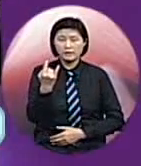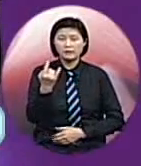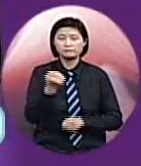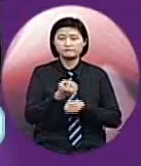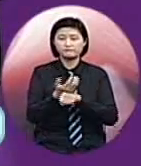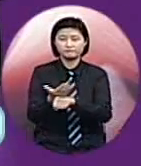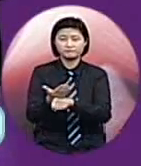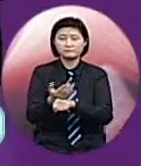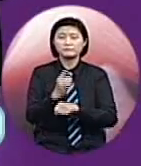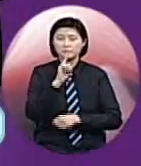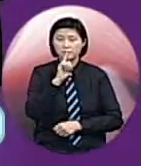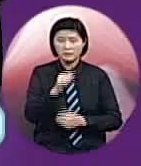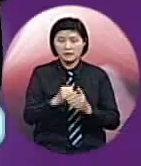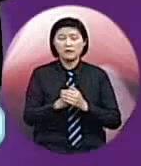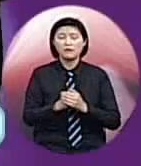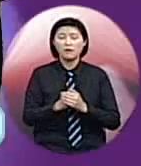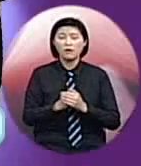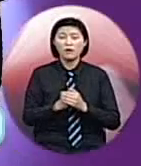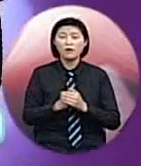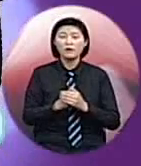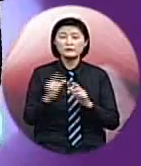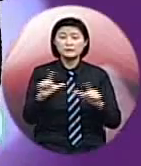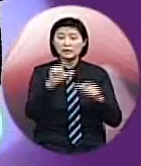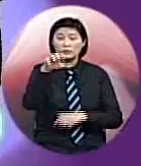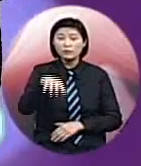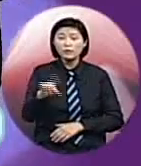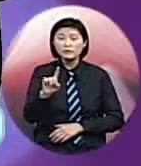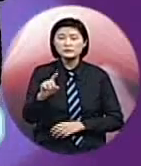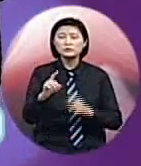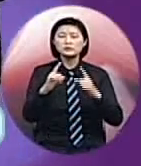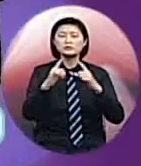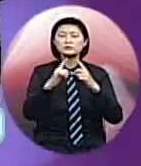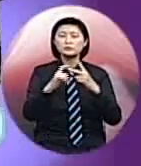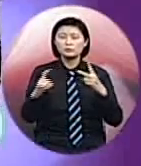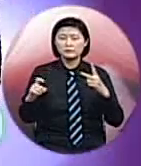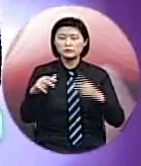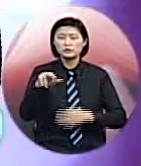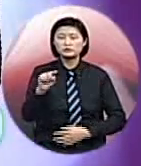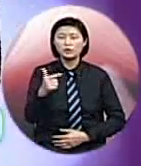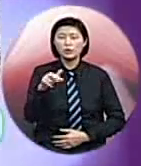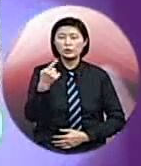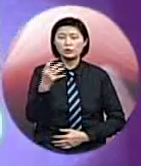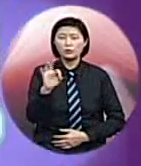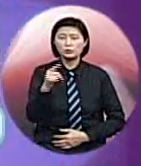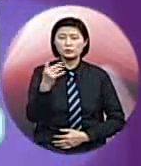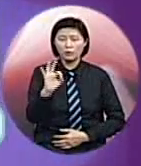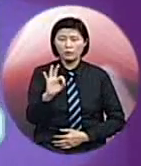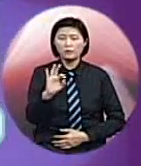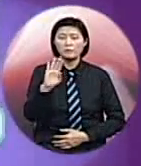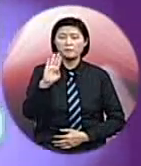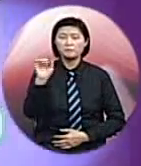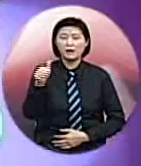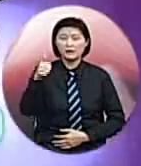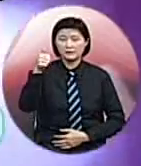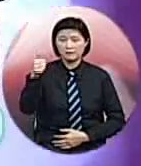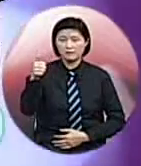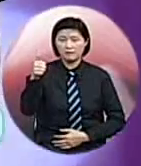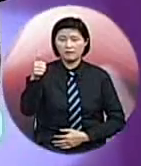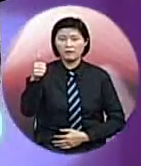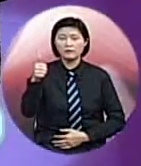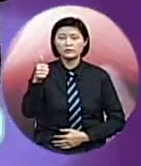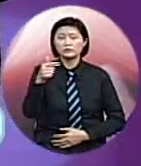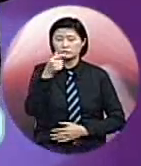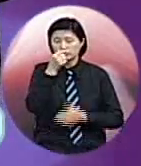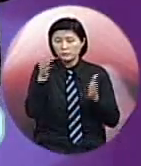전달을 했다네요. 그분이 바로 어디 사시냐? 전농동 쪽방촌에서 살고 계신 박모 씨란 분이 그렇게 하셨다네요.